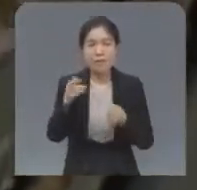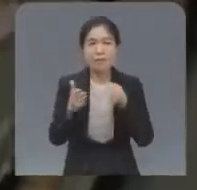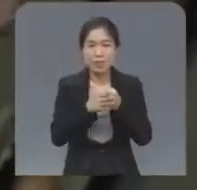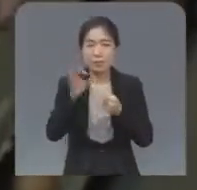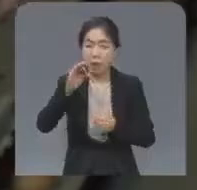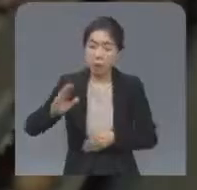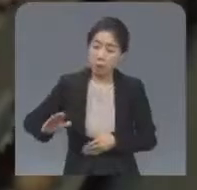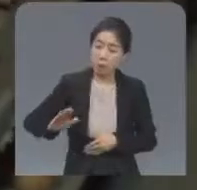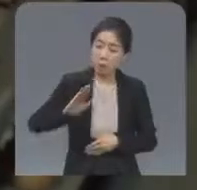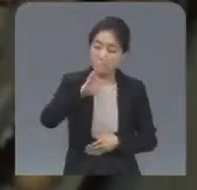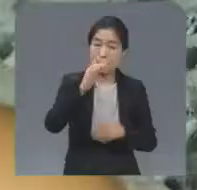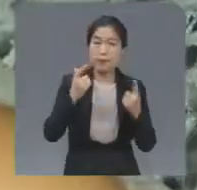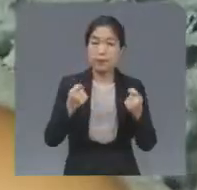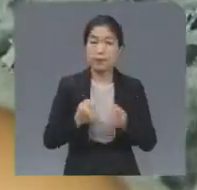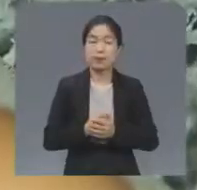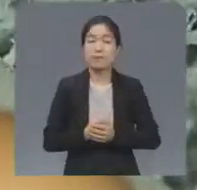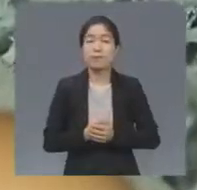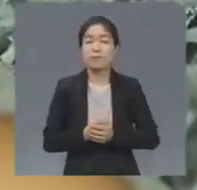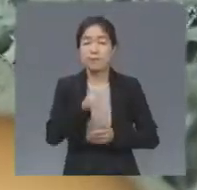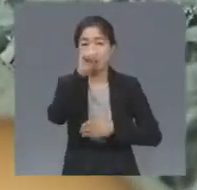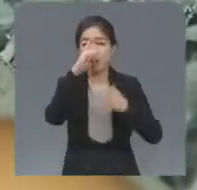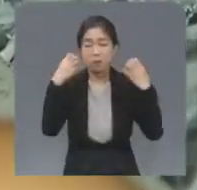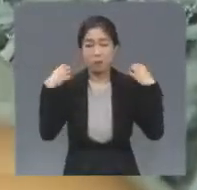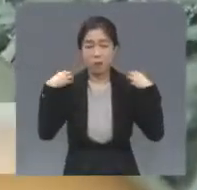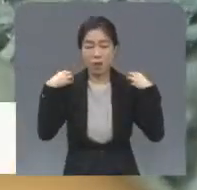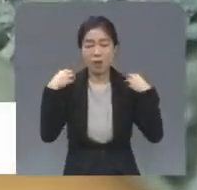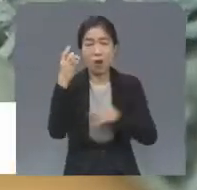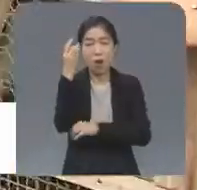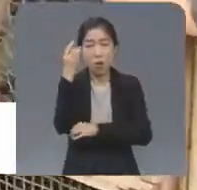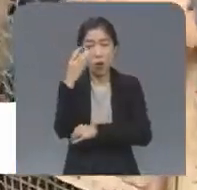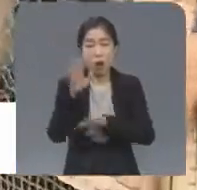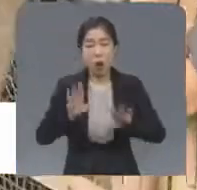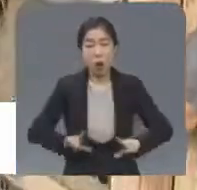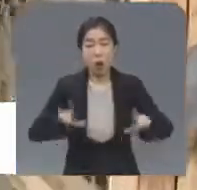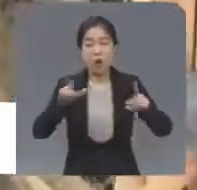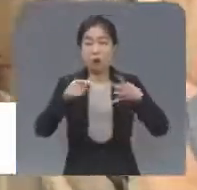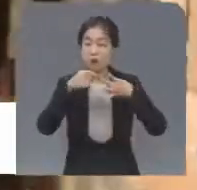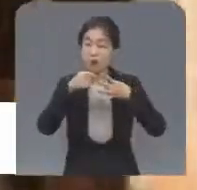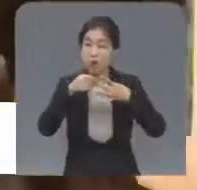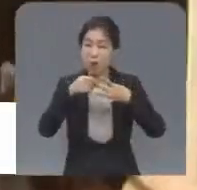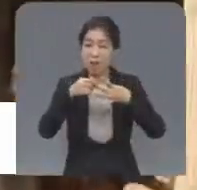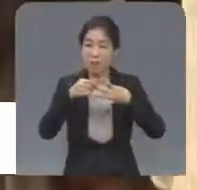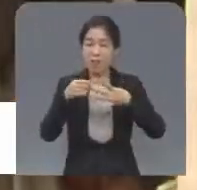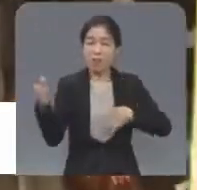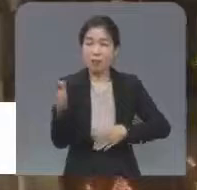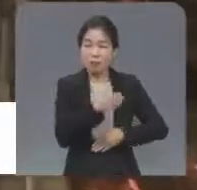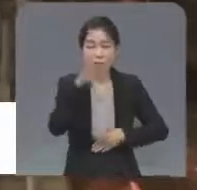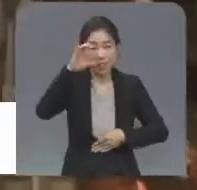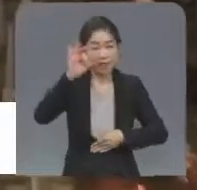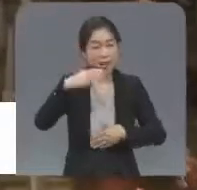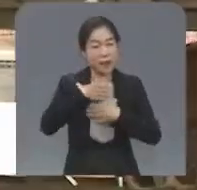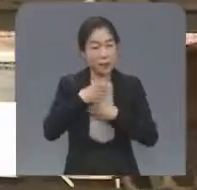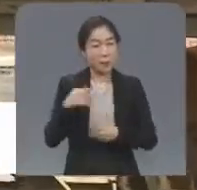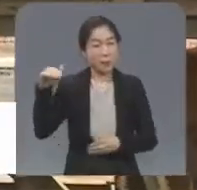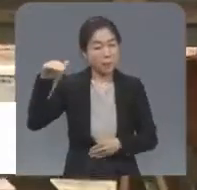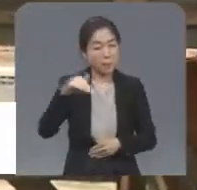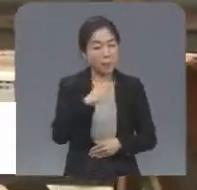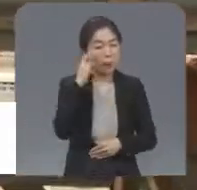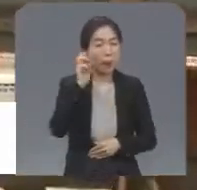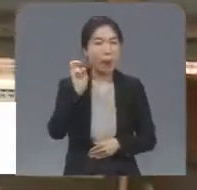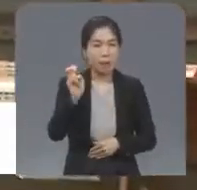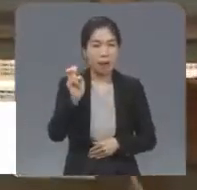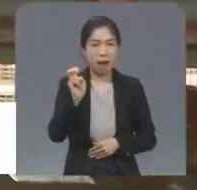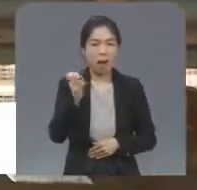가격 급등으로 이어진 겁니다. 정부에서는 당초 올해 2분기에 달걀 가격이 안정될 것으로